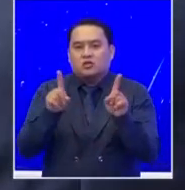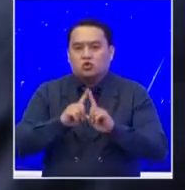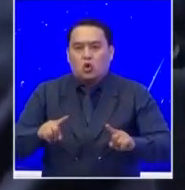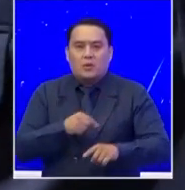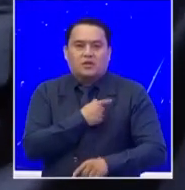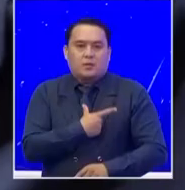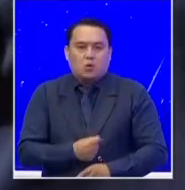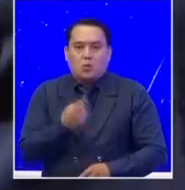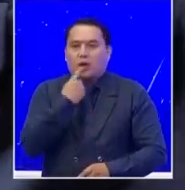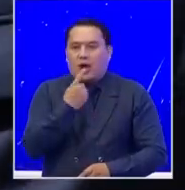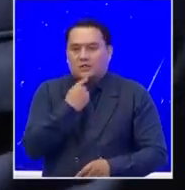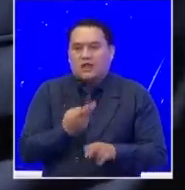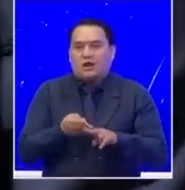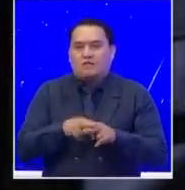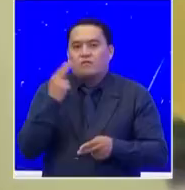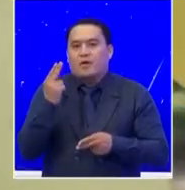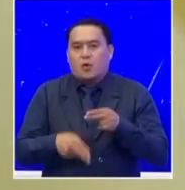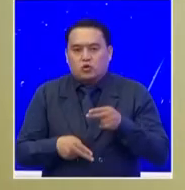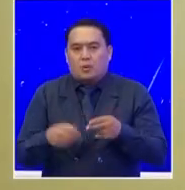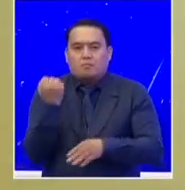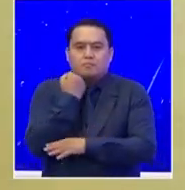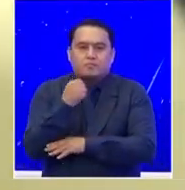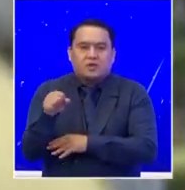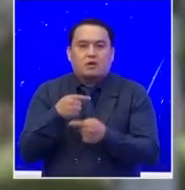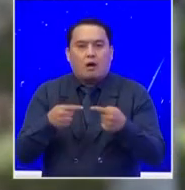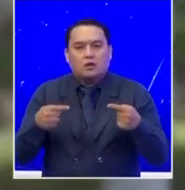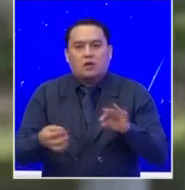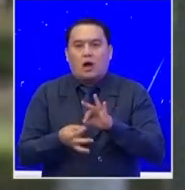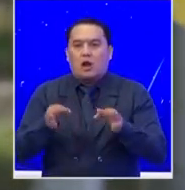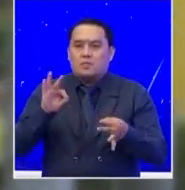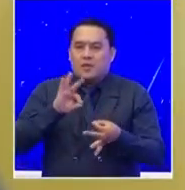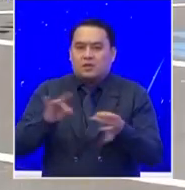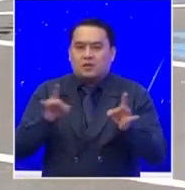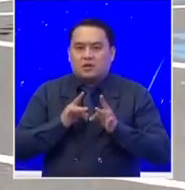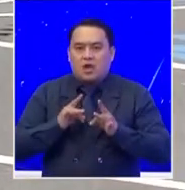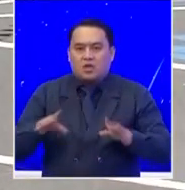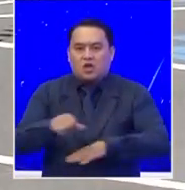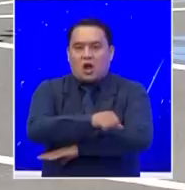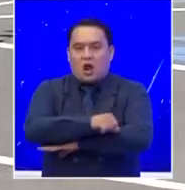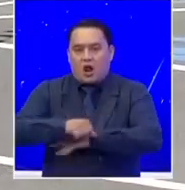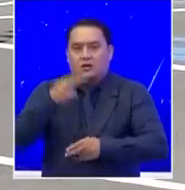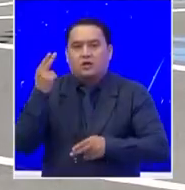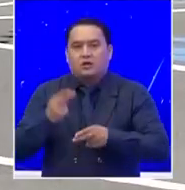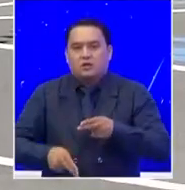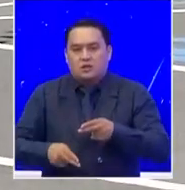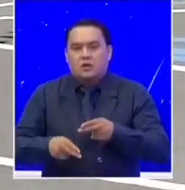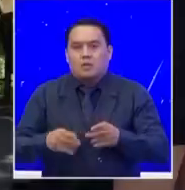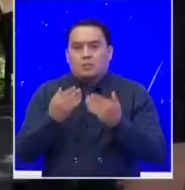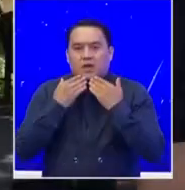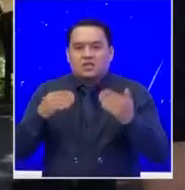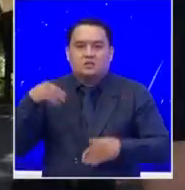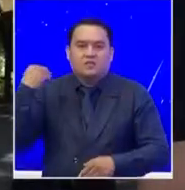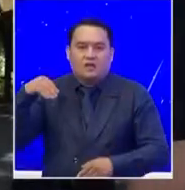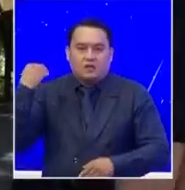образца. А многие из выпускников являются призерами различных школьных олимпиад. Торжественная линейка завершилась традиционным последним